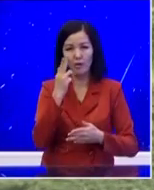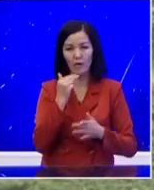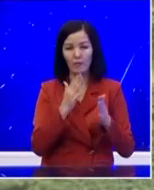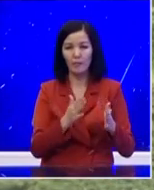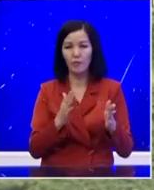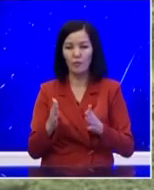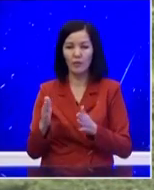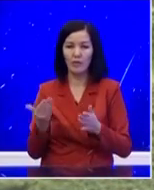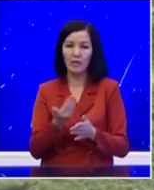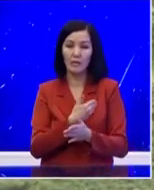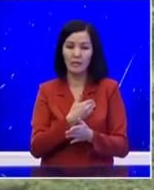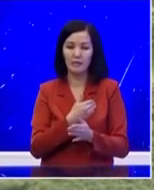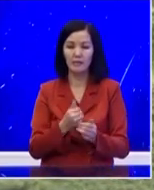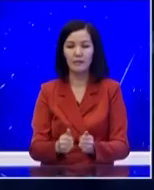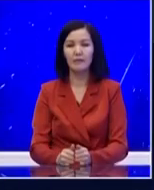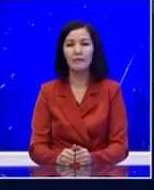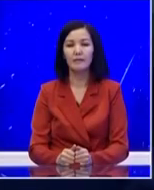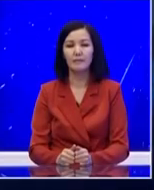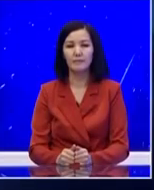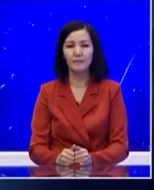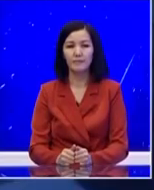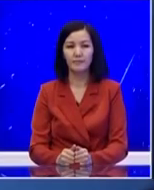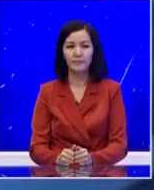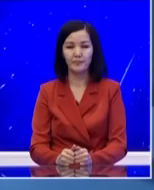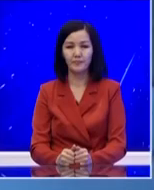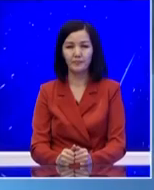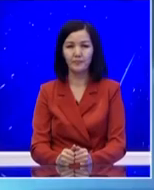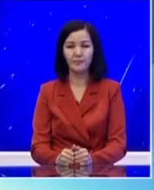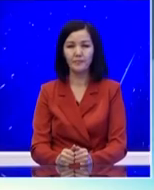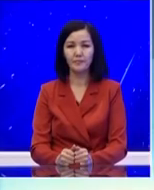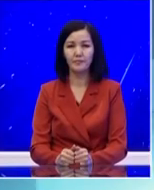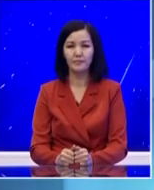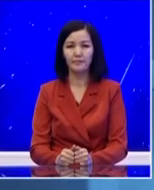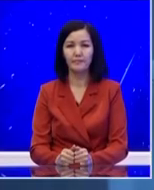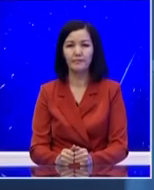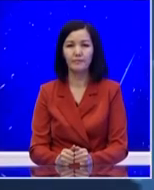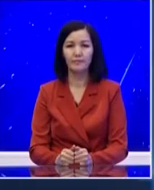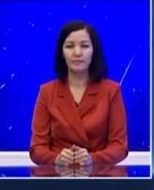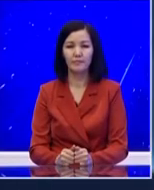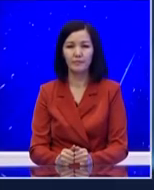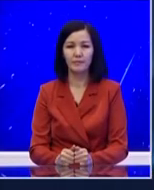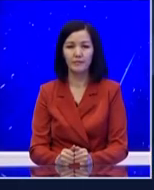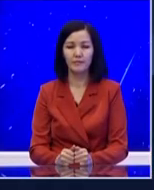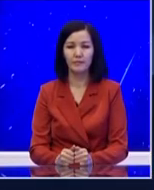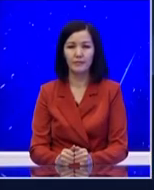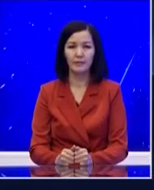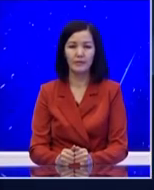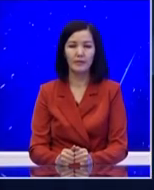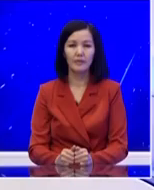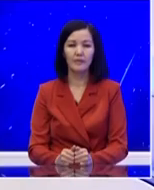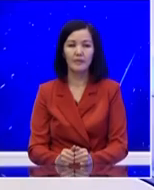деп ақ тілеуін тілеп отыр. Құрманжан Қасымжанұлы, Аманжол Жөнкешев, Жетісу арнасы.